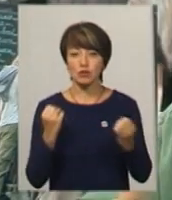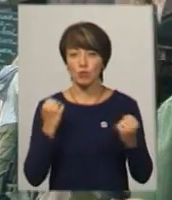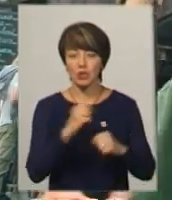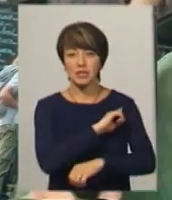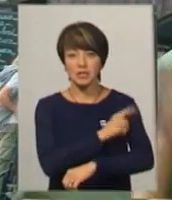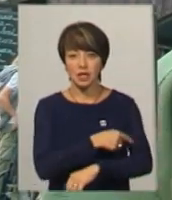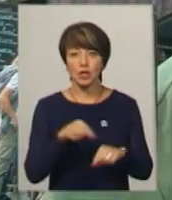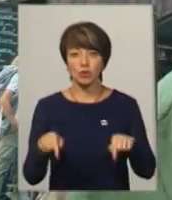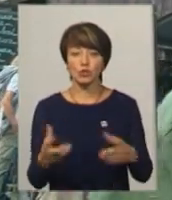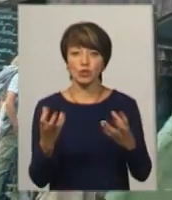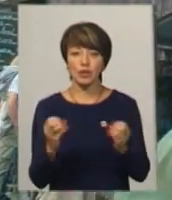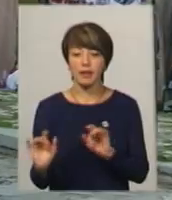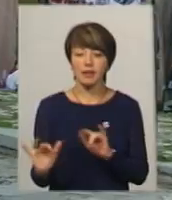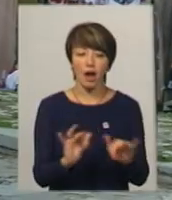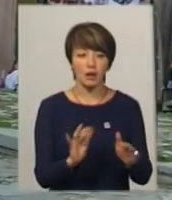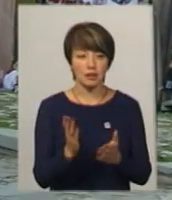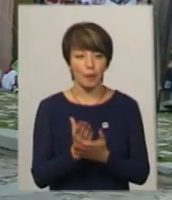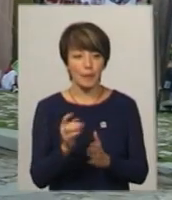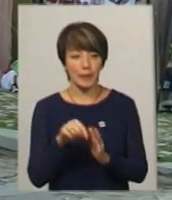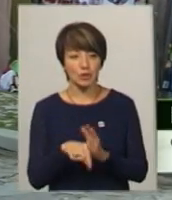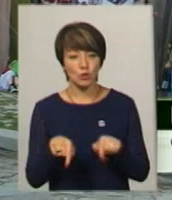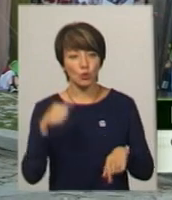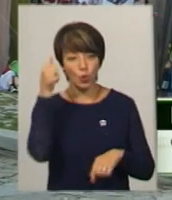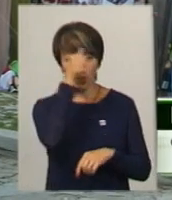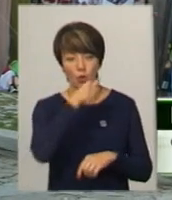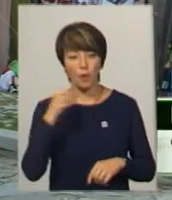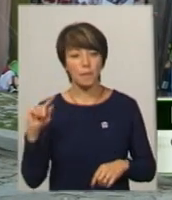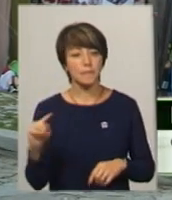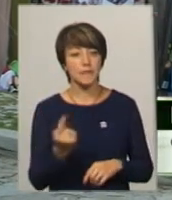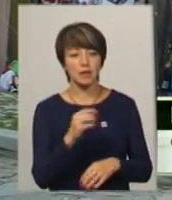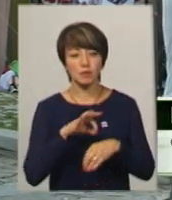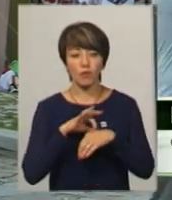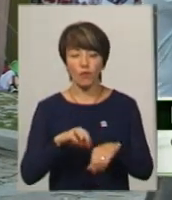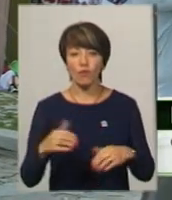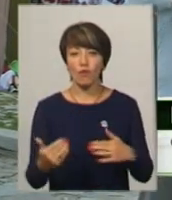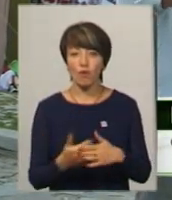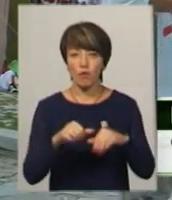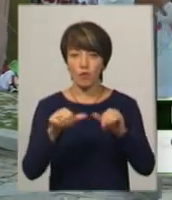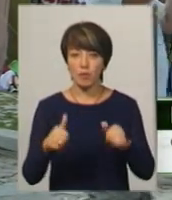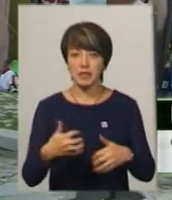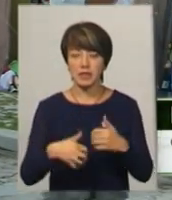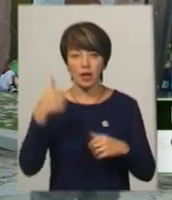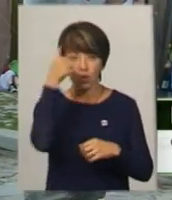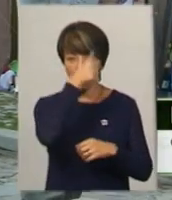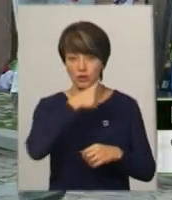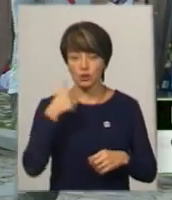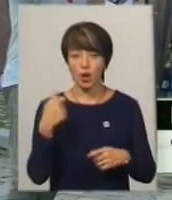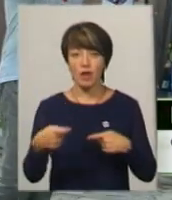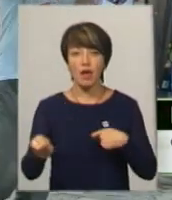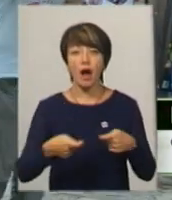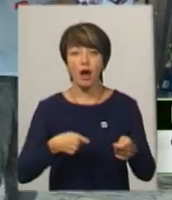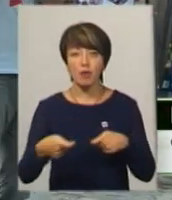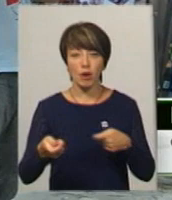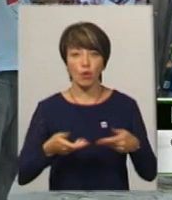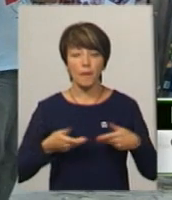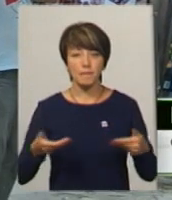тут ще тактика грає роль. Цього року він вперше проходить в новому форматі, в форматі середньовічного ярмарку. Тобто ми